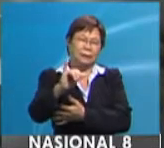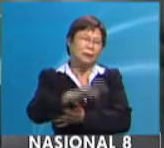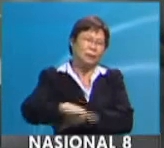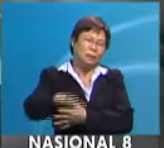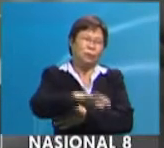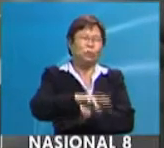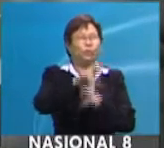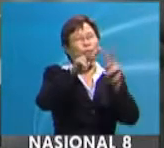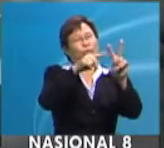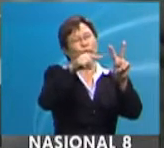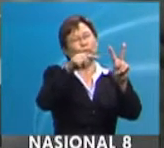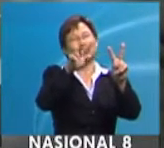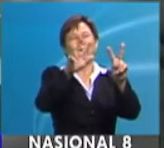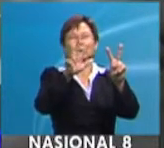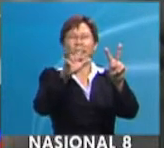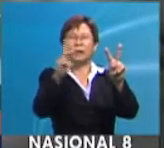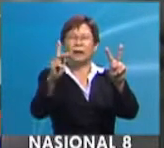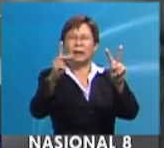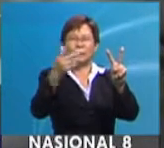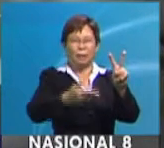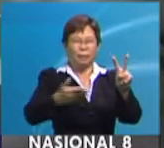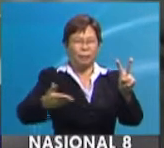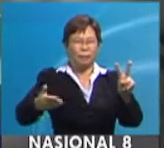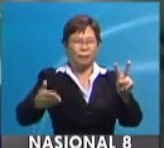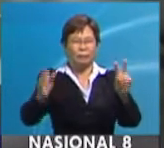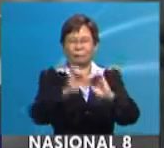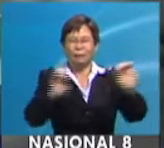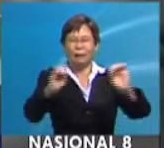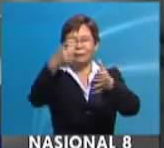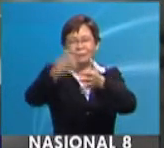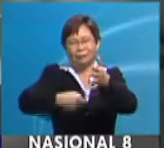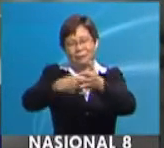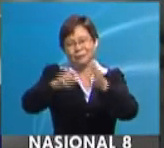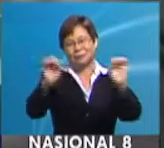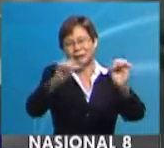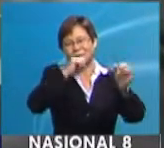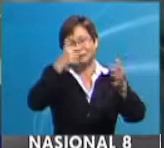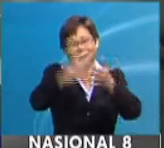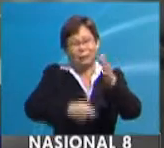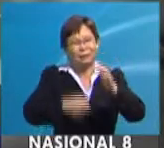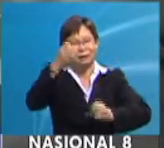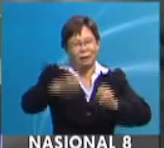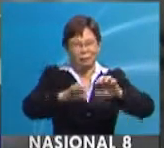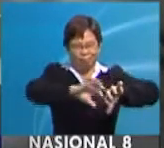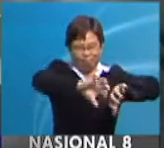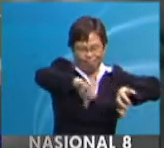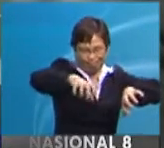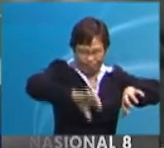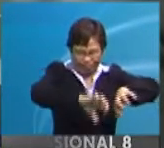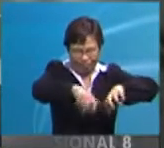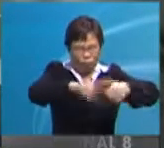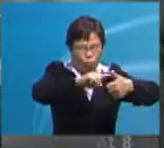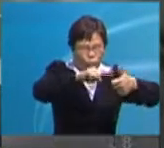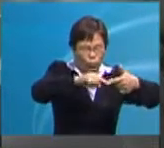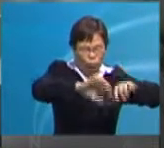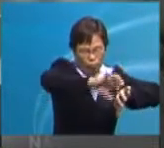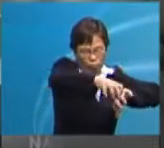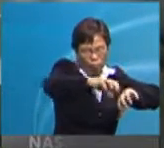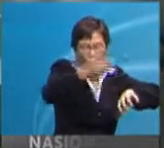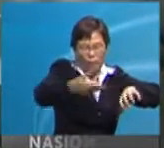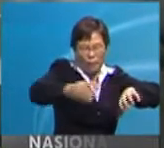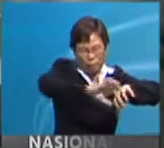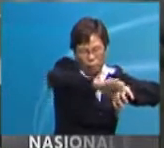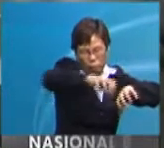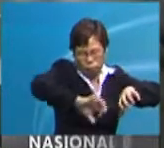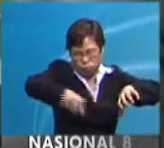around 3,000 items that are Zero Rated So if you really want to sort out one by one the product